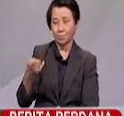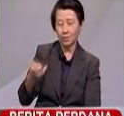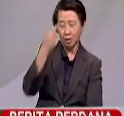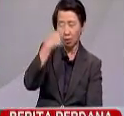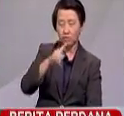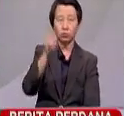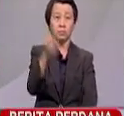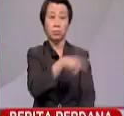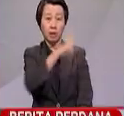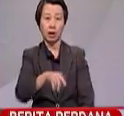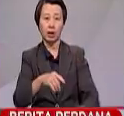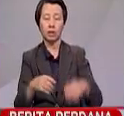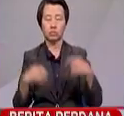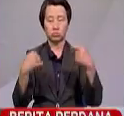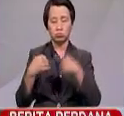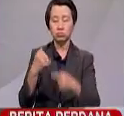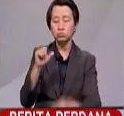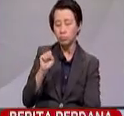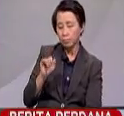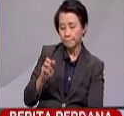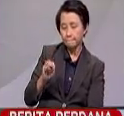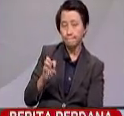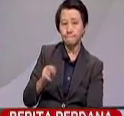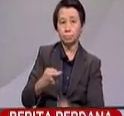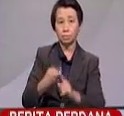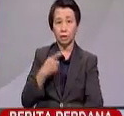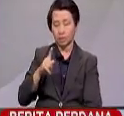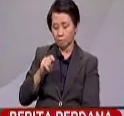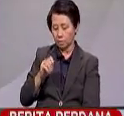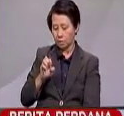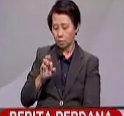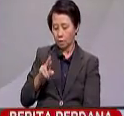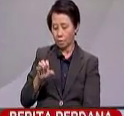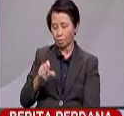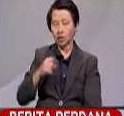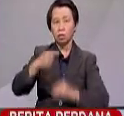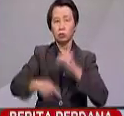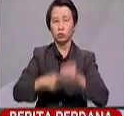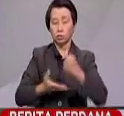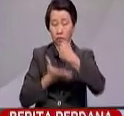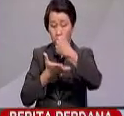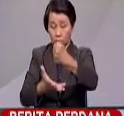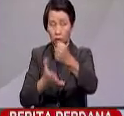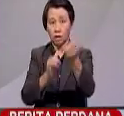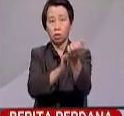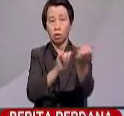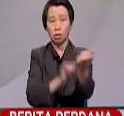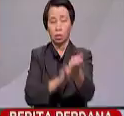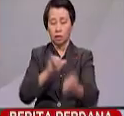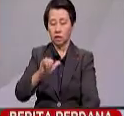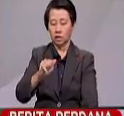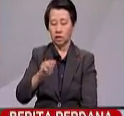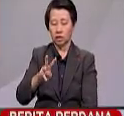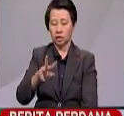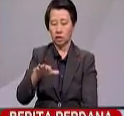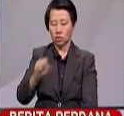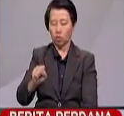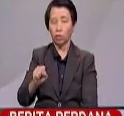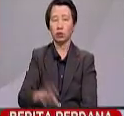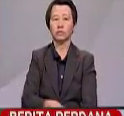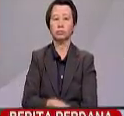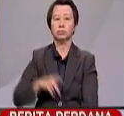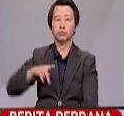untuk membatalkan saman Menteri Perusahaan Utama Teresa Kok Suh Kim berhubung dana Yayasan Warisan Anak Selangor YAWAS.